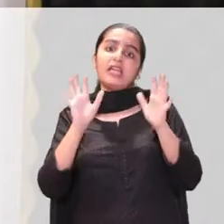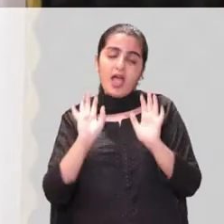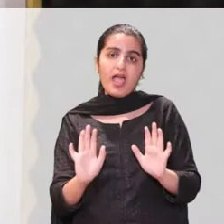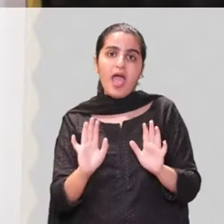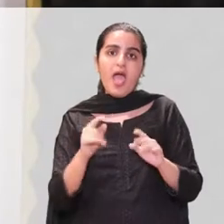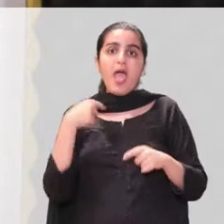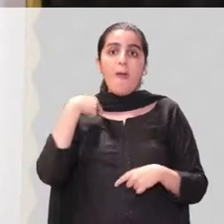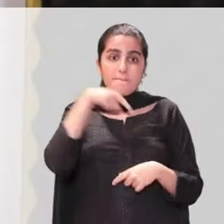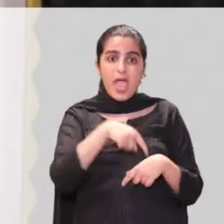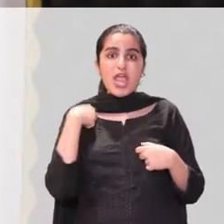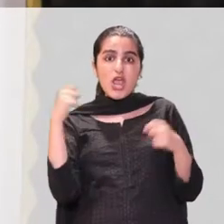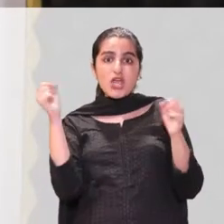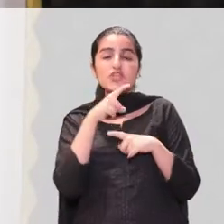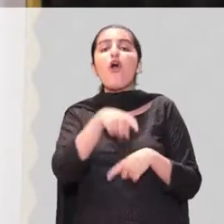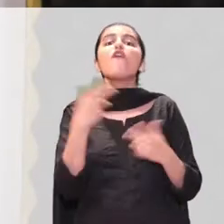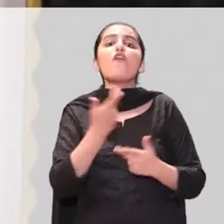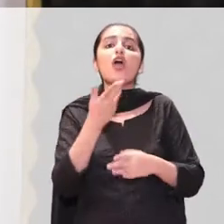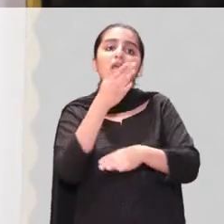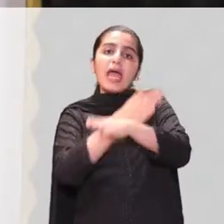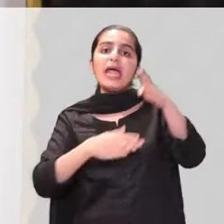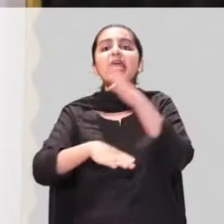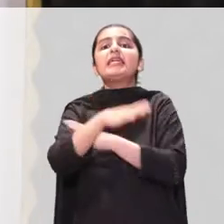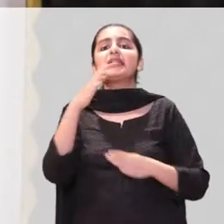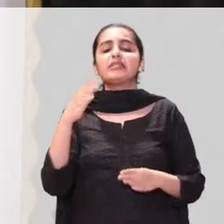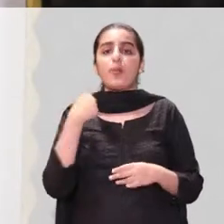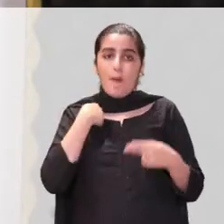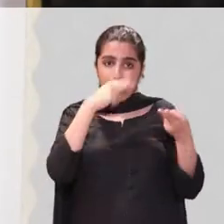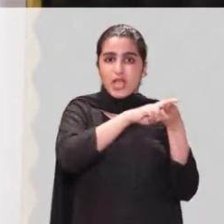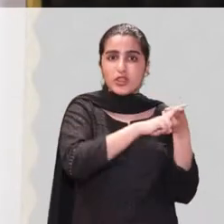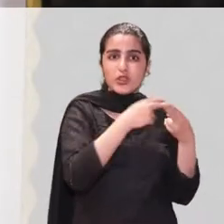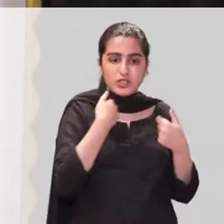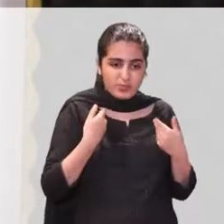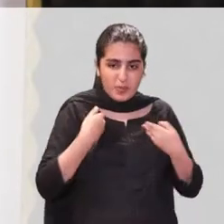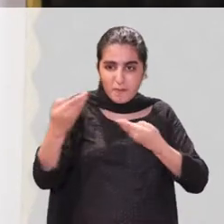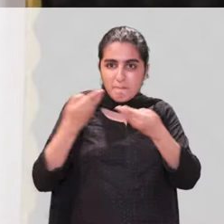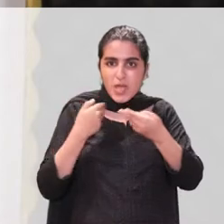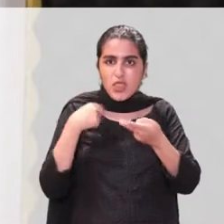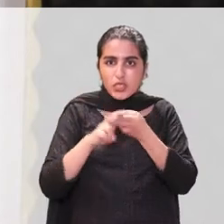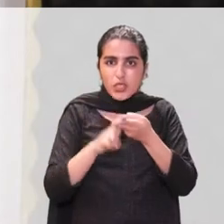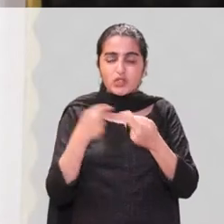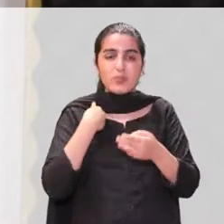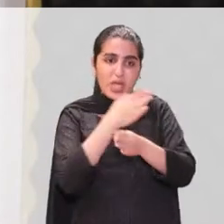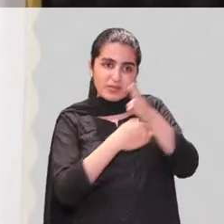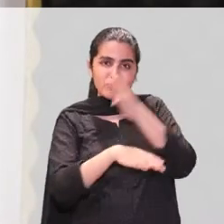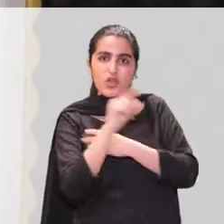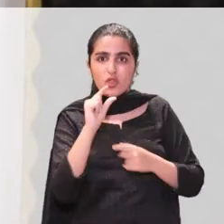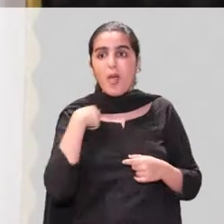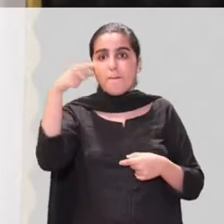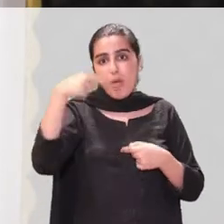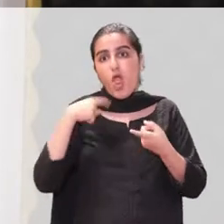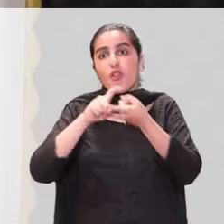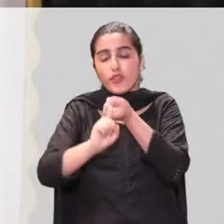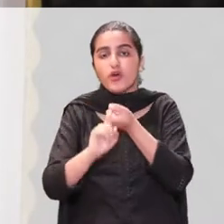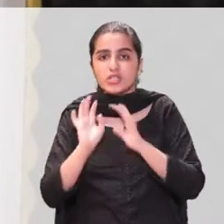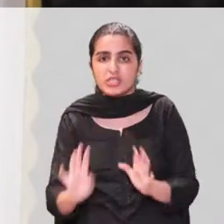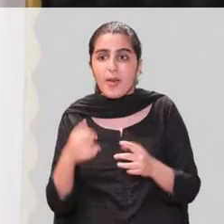काफी रिसर्च भी होते हैं यह शो हमें डेडिकेट किया है डिसेबिलिटी को जैसे मैं आपकी दोस्त और मिली हैं सर्जिकल इन पेमेंट है और आप से मेरी दोस्ती हुई